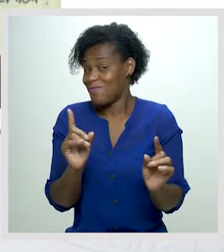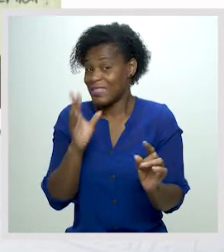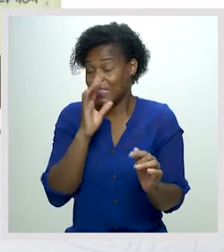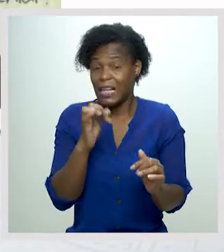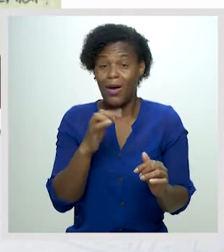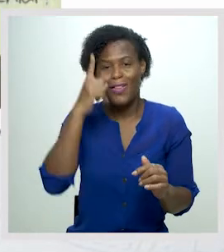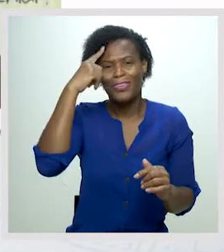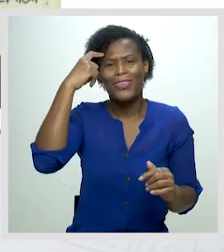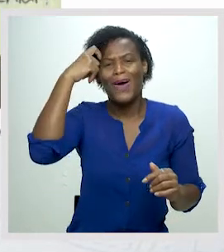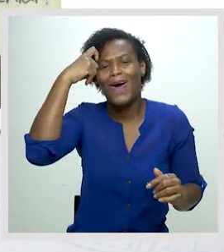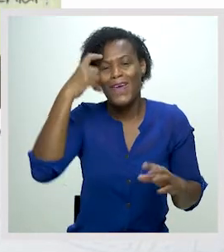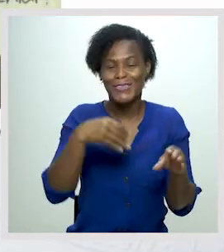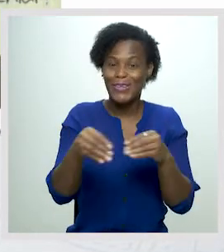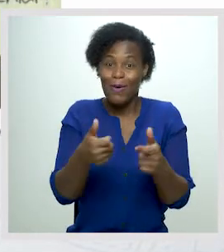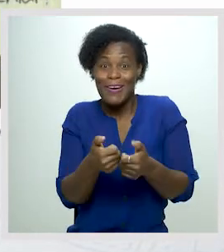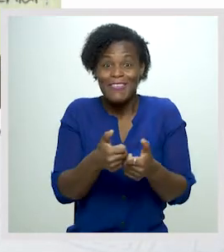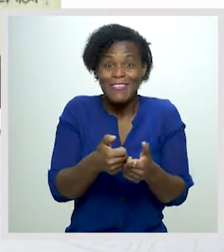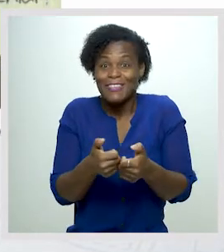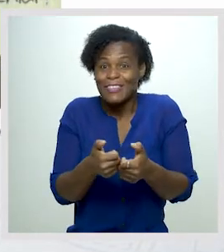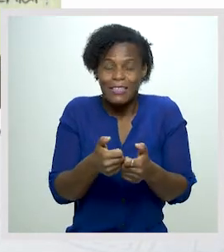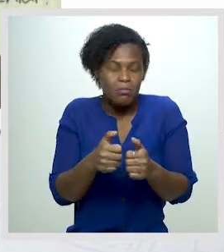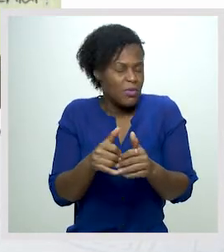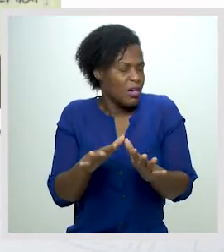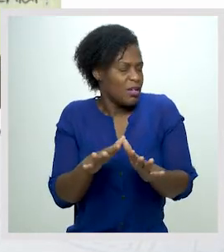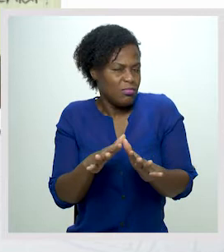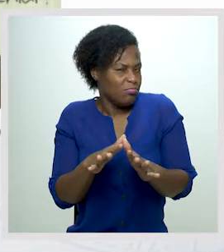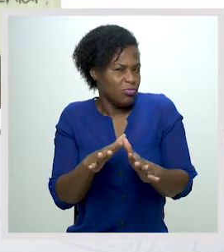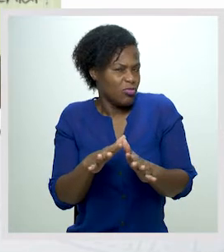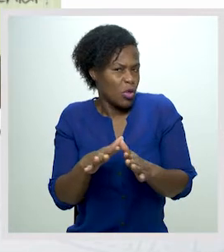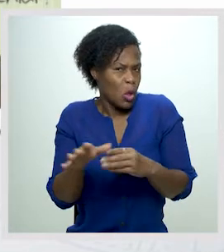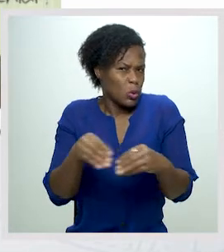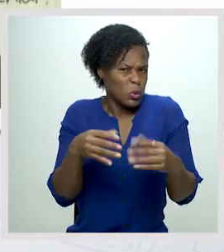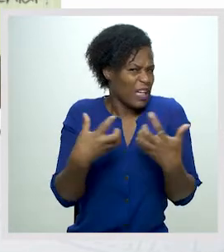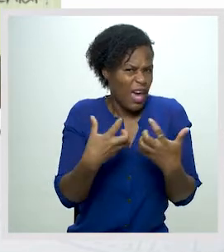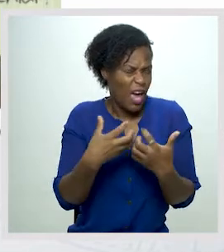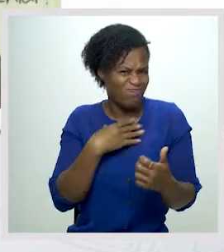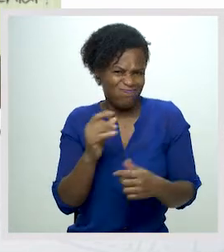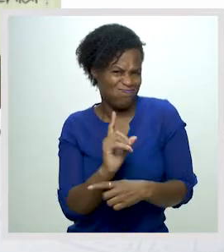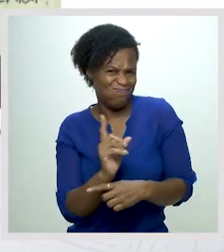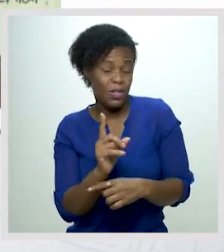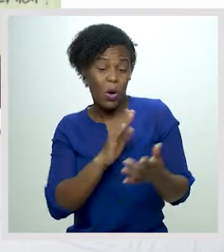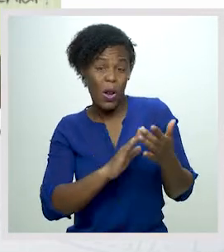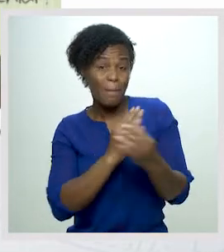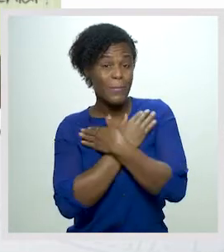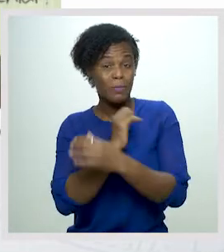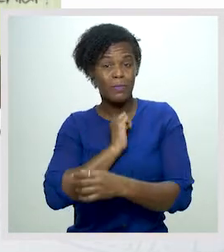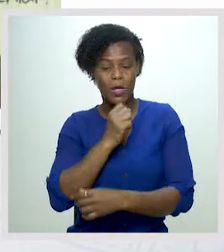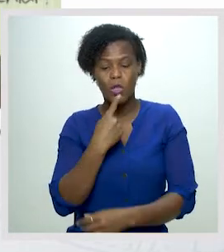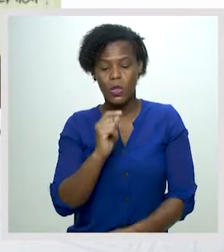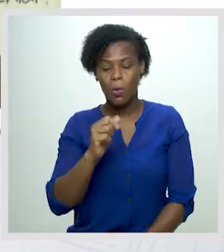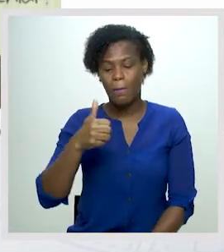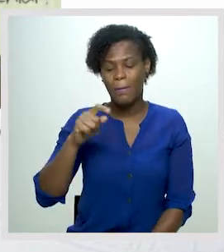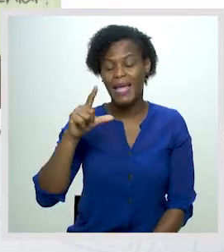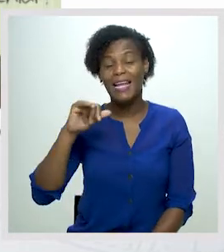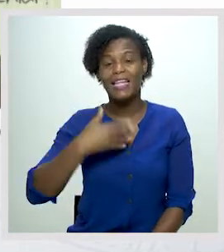Sinon, j'adore les jeux vidéo, mais je n'aime pas du tout les jeux de guerre. Mes copains m'appellent Billy